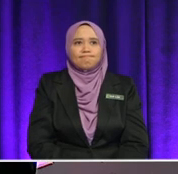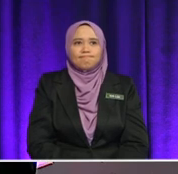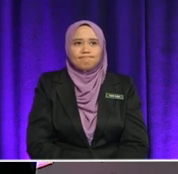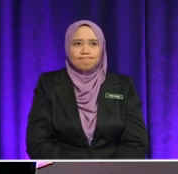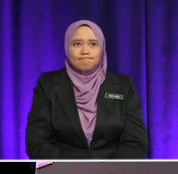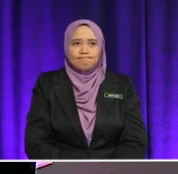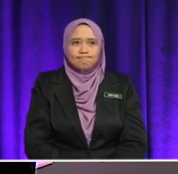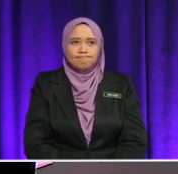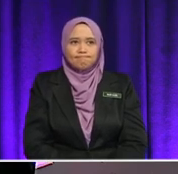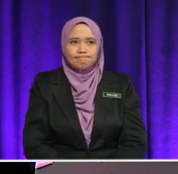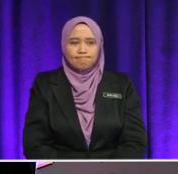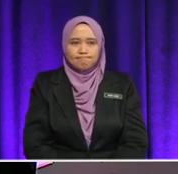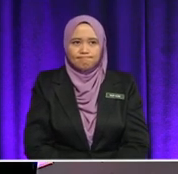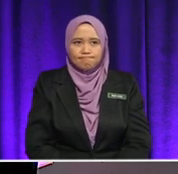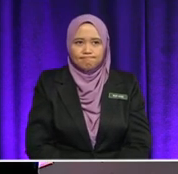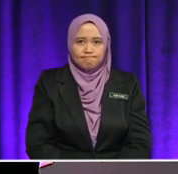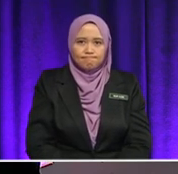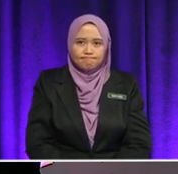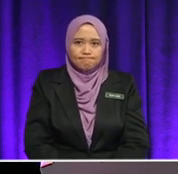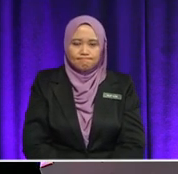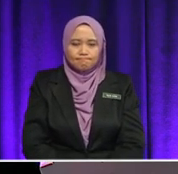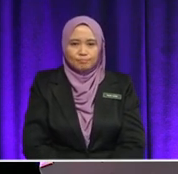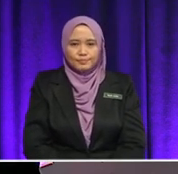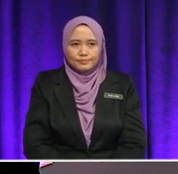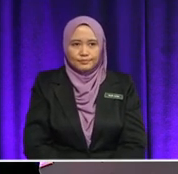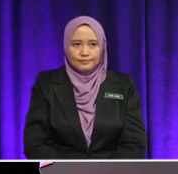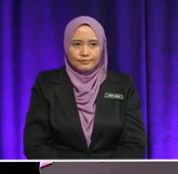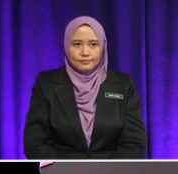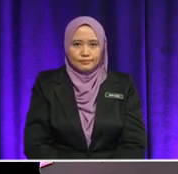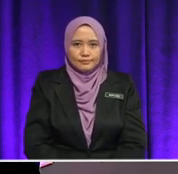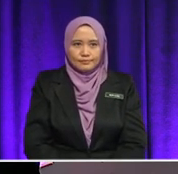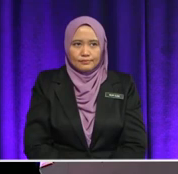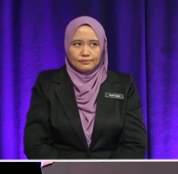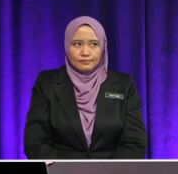Oke siap sedia semua kita lihat ya soalnya